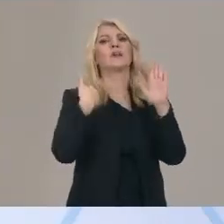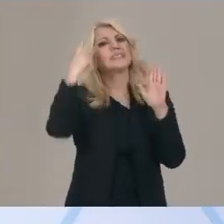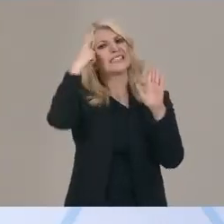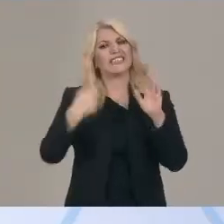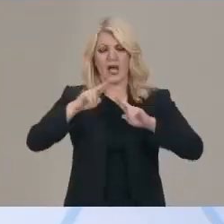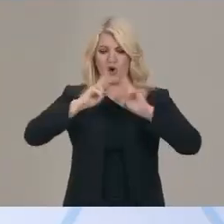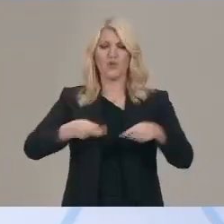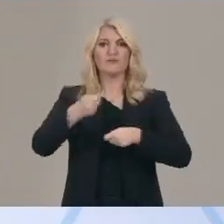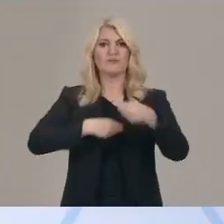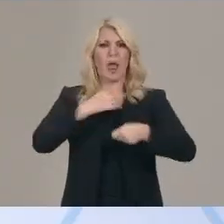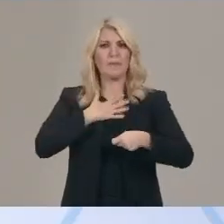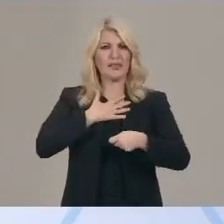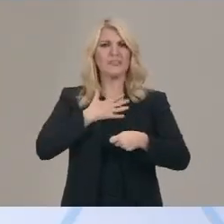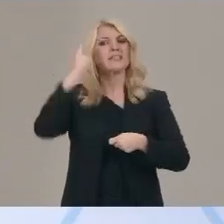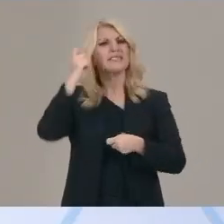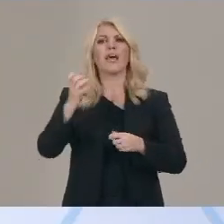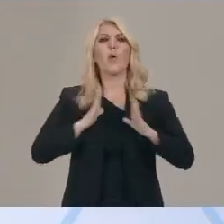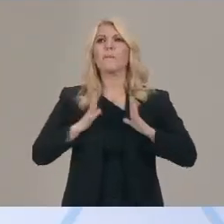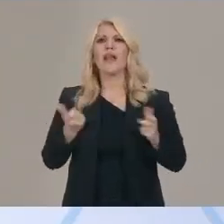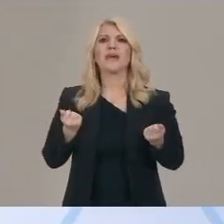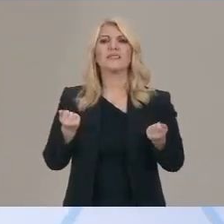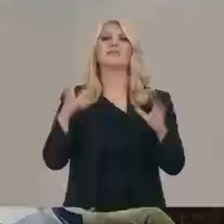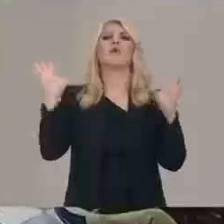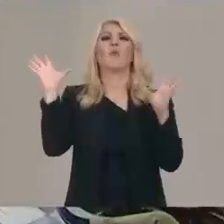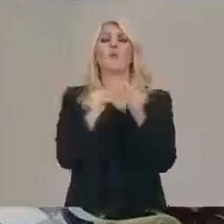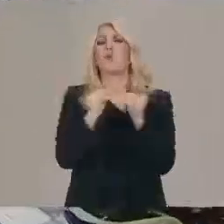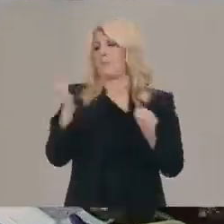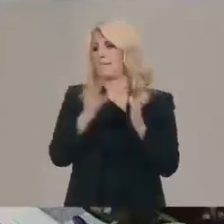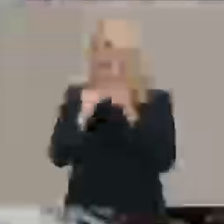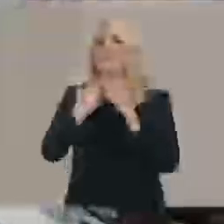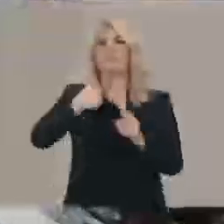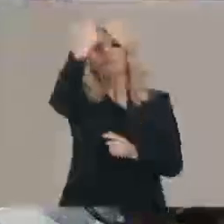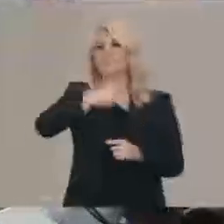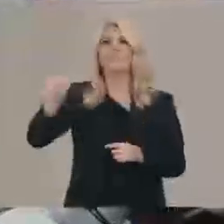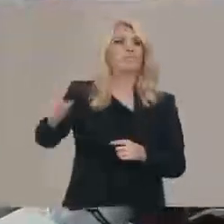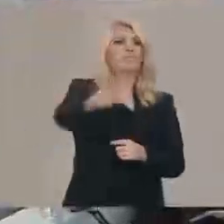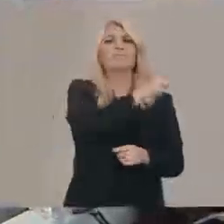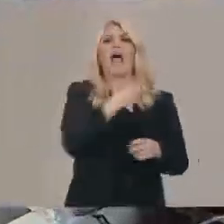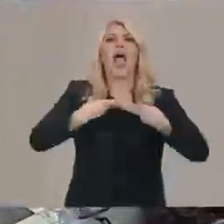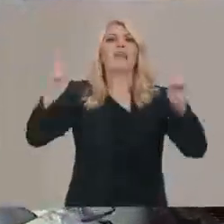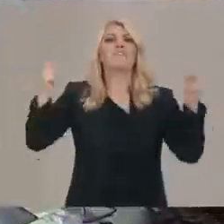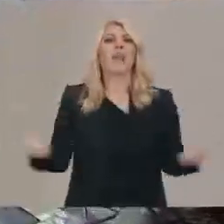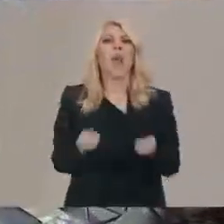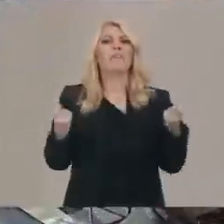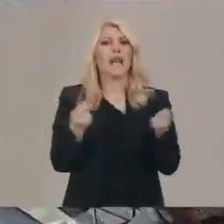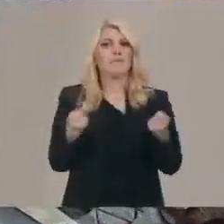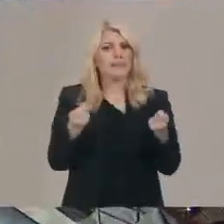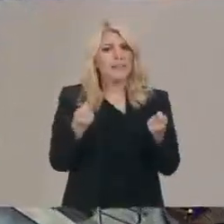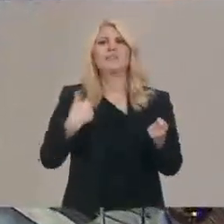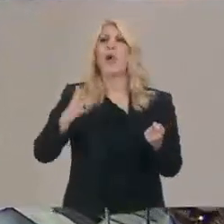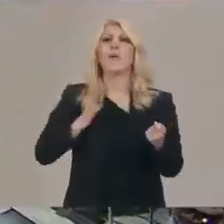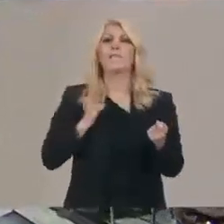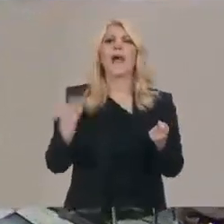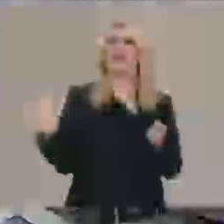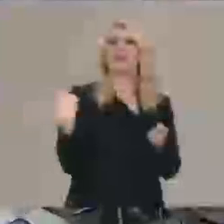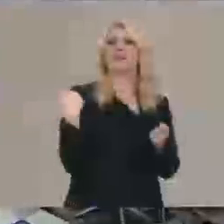τηρούν υποχρεωτικά συγκεκριμένη κλάδη ελεύθερων επαγγελματιών και επιτιδευματιών. Θα παρακολουθείτε από την ΑΔΕ σε